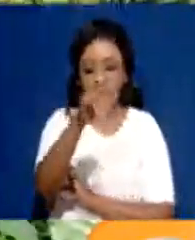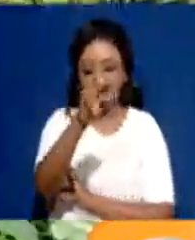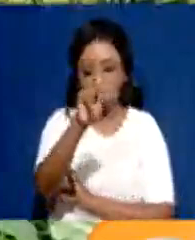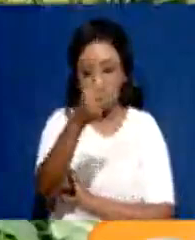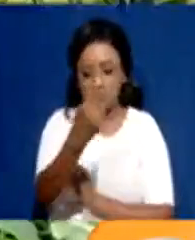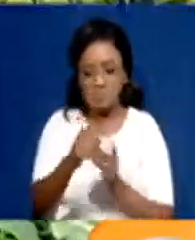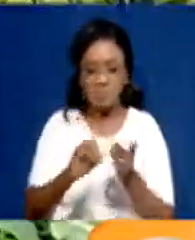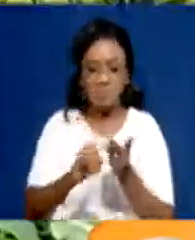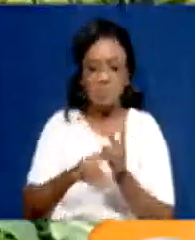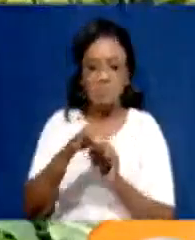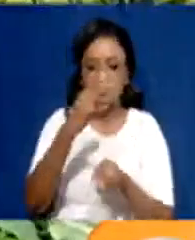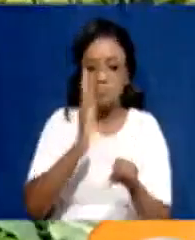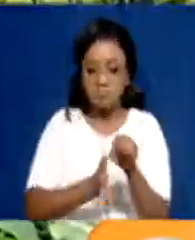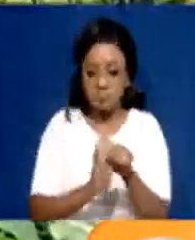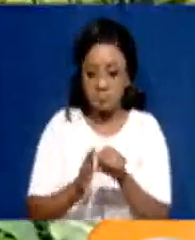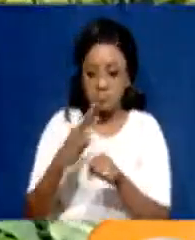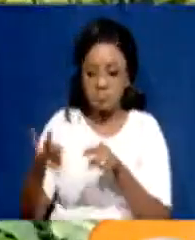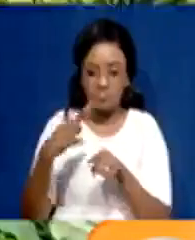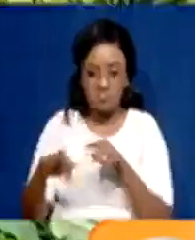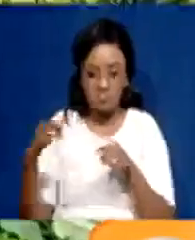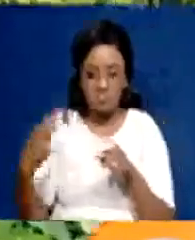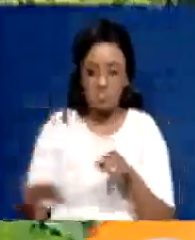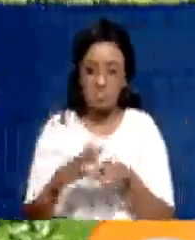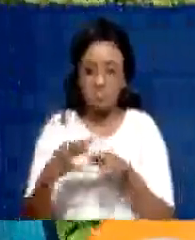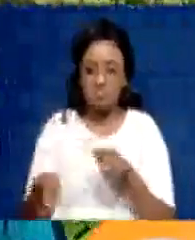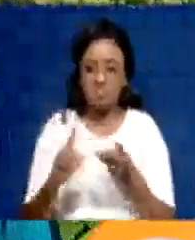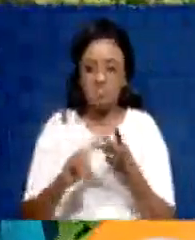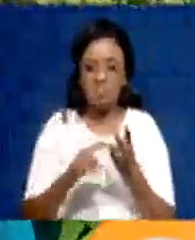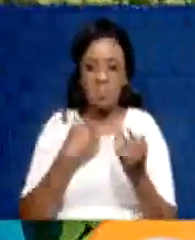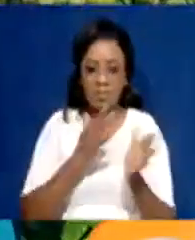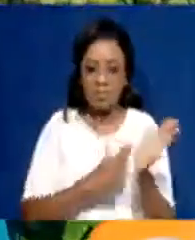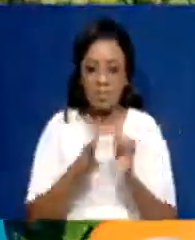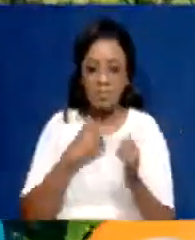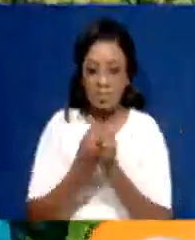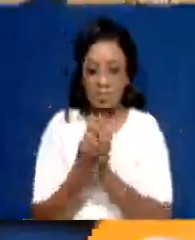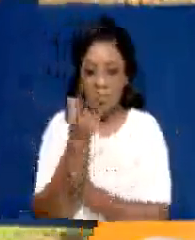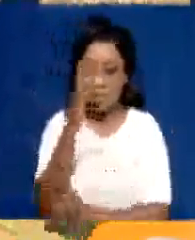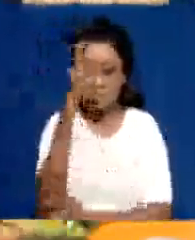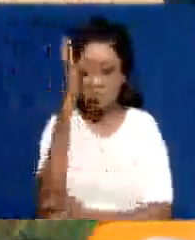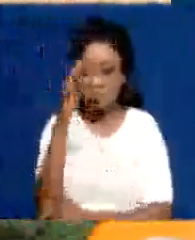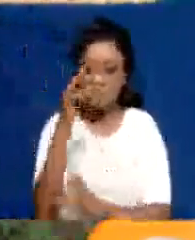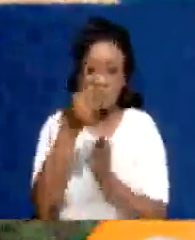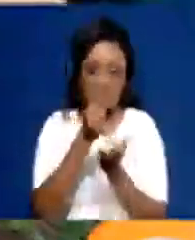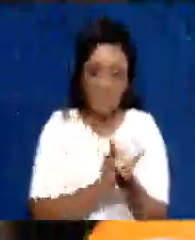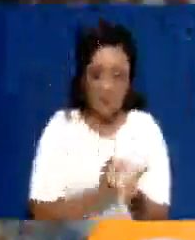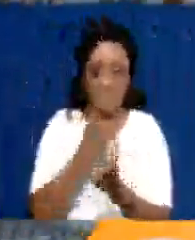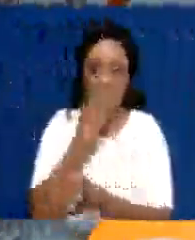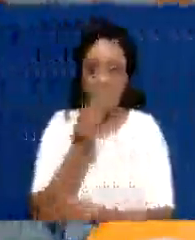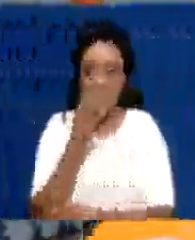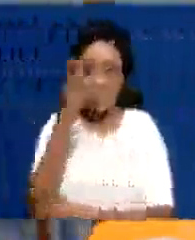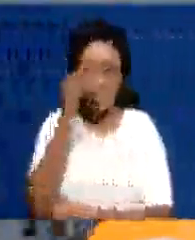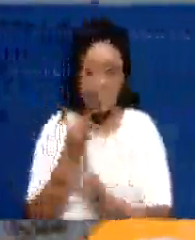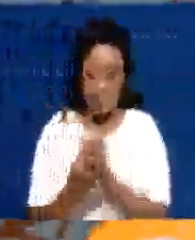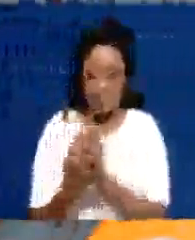wiki, pia tuko na hii mradi ya kupanda miti kama miembe, avocado. Kwa sababu tulikuwa tunapanda kwa njia